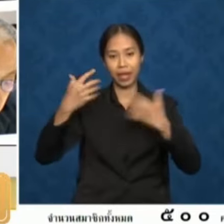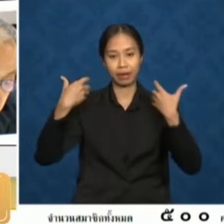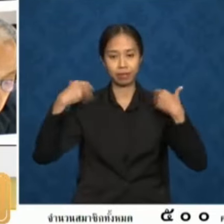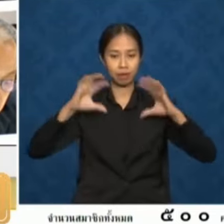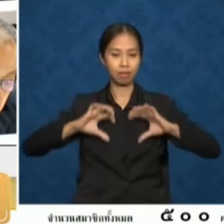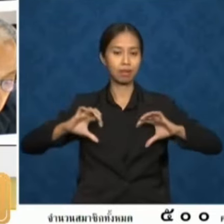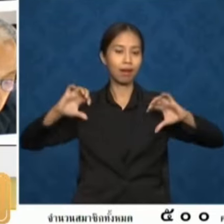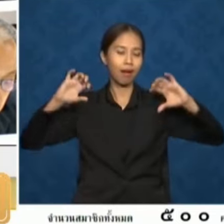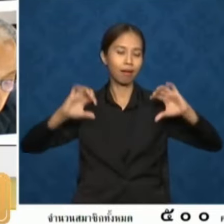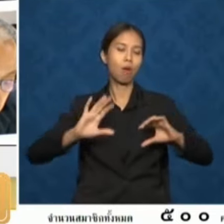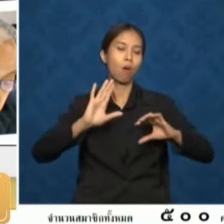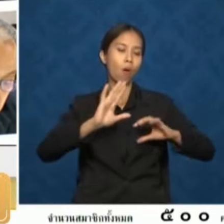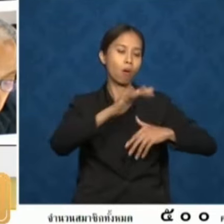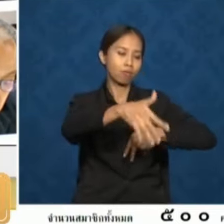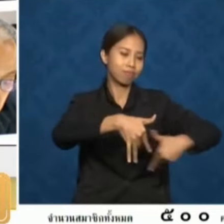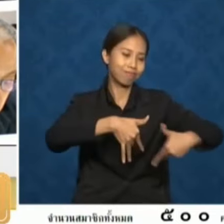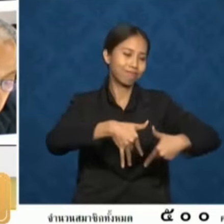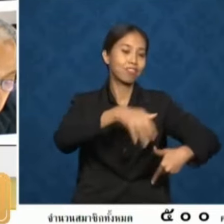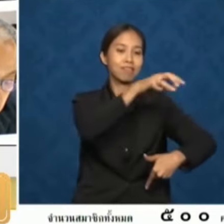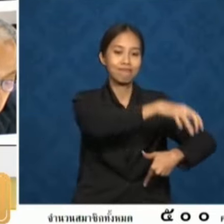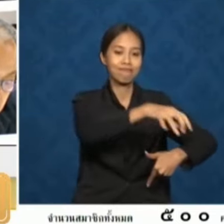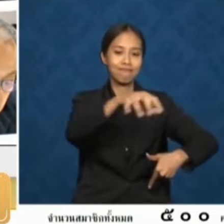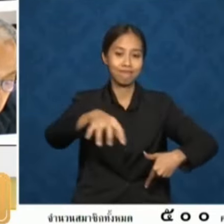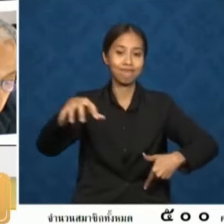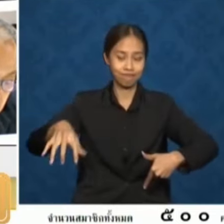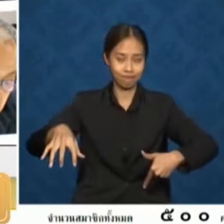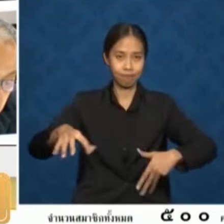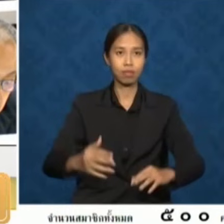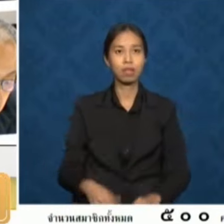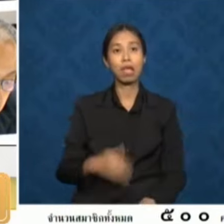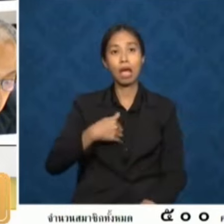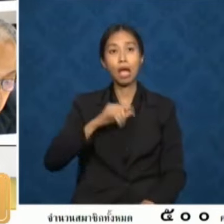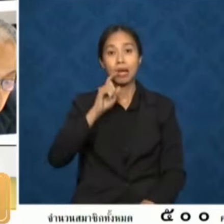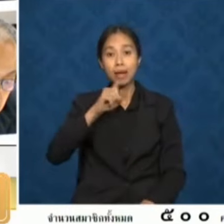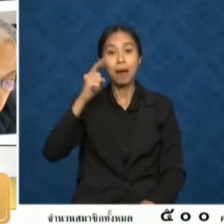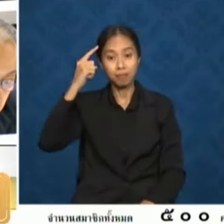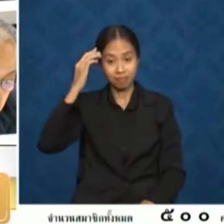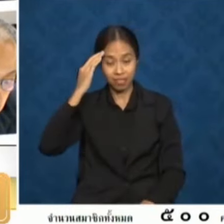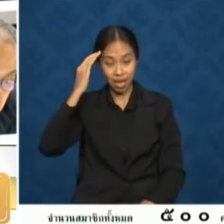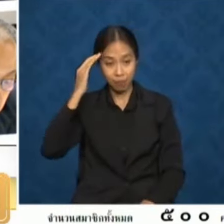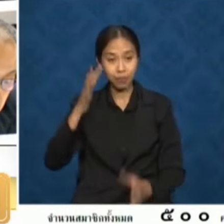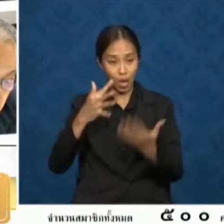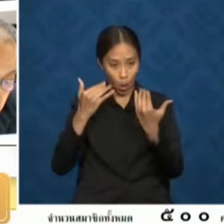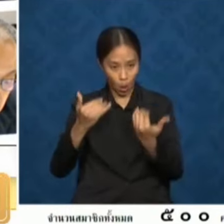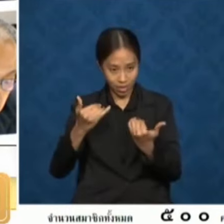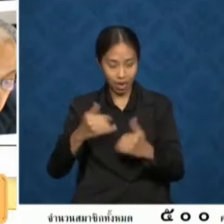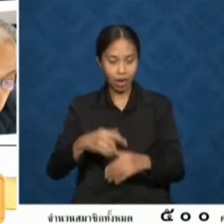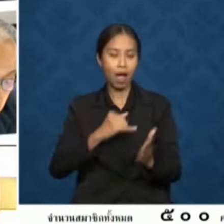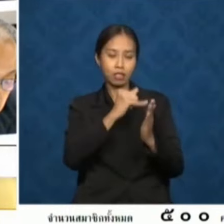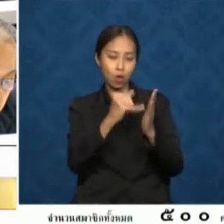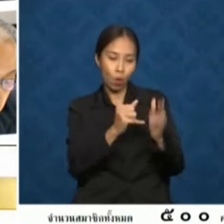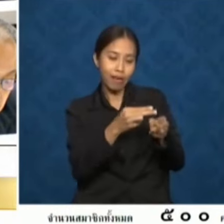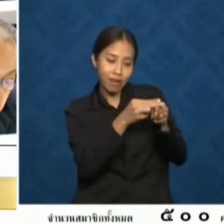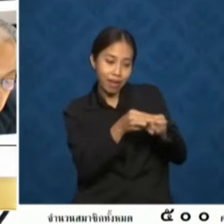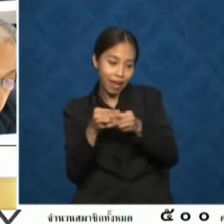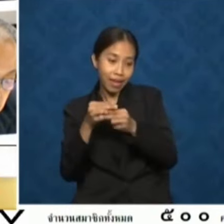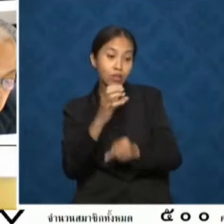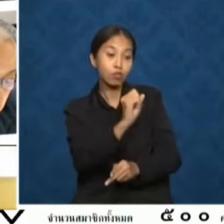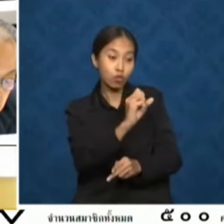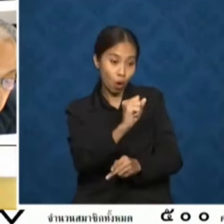ท้องถิ่นนี่แหละครับท่านประธานท่านประธานทราบไหมครับหลังจากยึดจังหวัดเข้ามาแล้วมาสอบท้องถิ่นนั้นก็มีขบวน